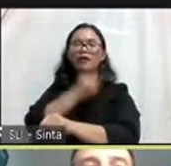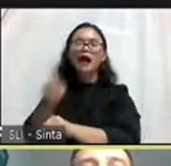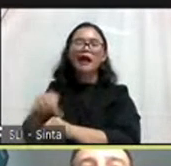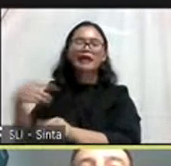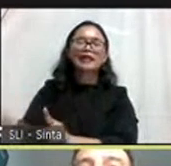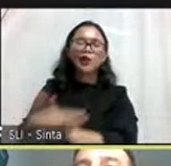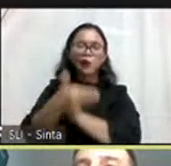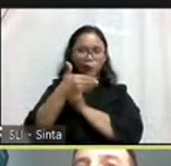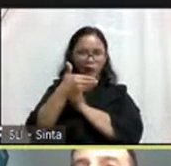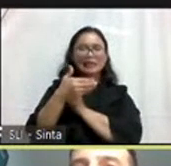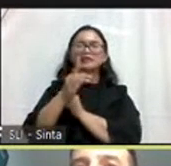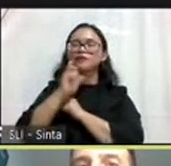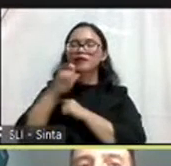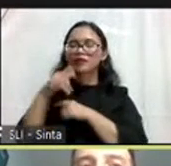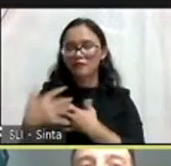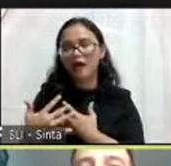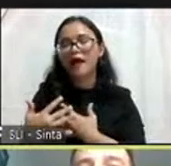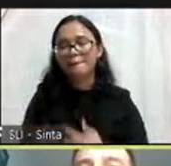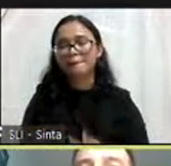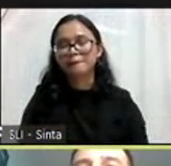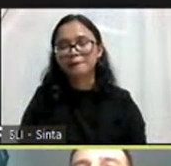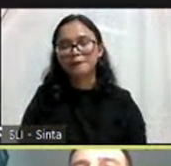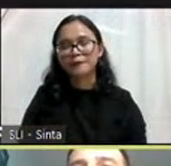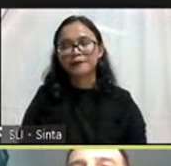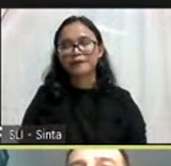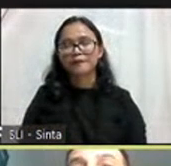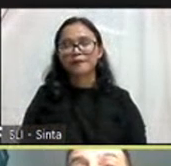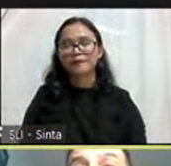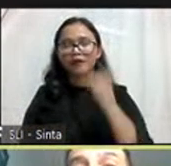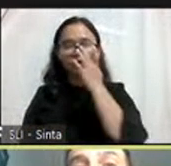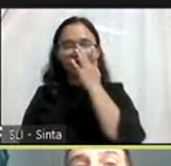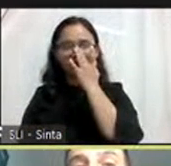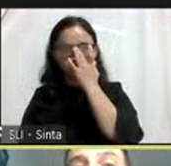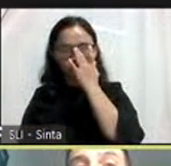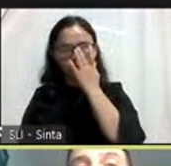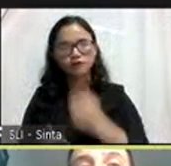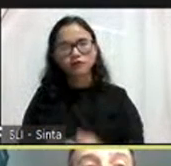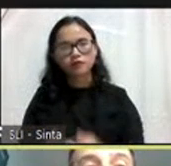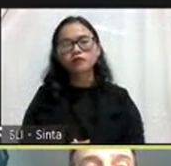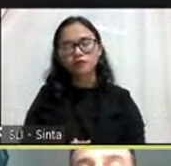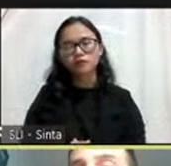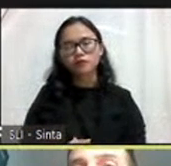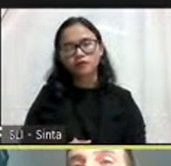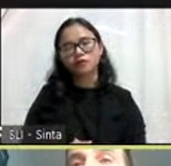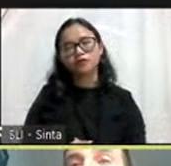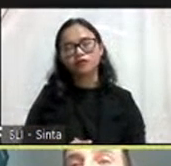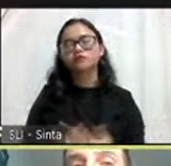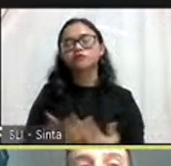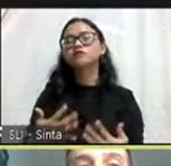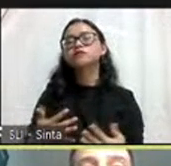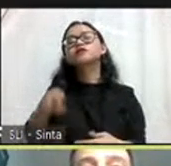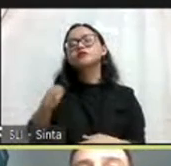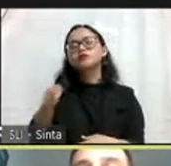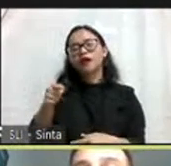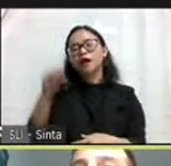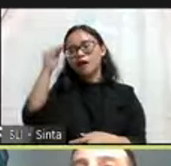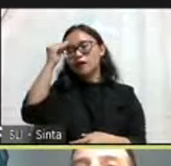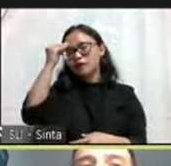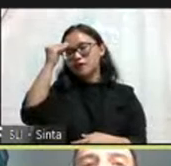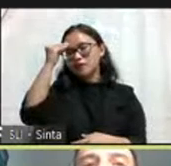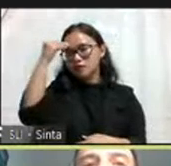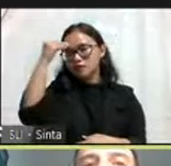korban dan oleh masyarakat sipil bahwa Rencana Aksi Nasional